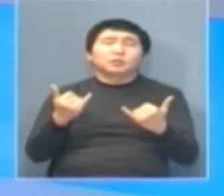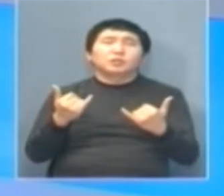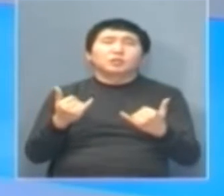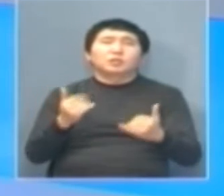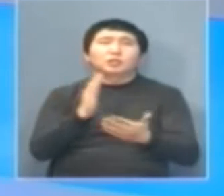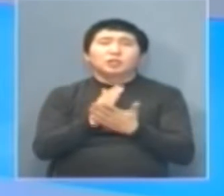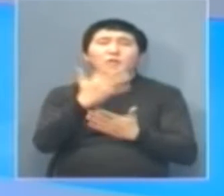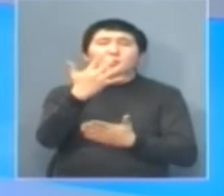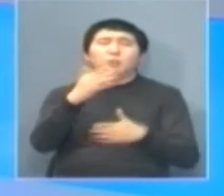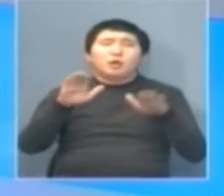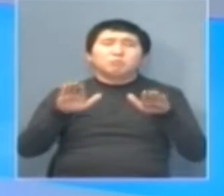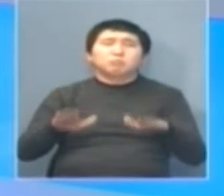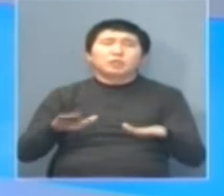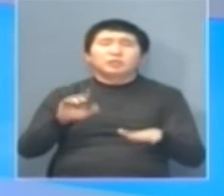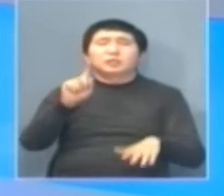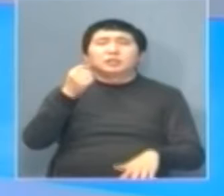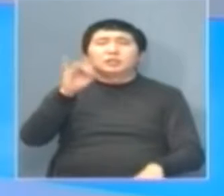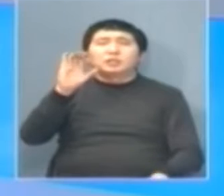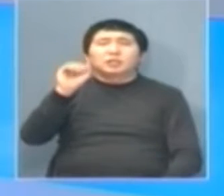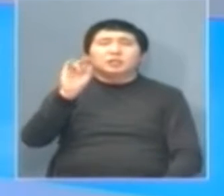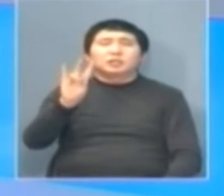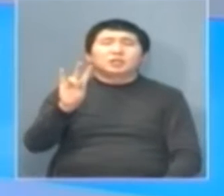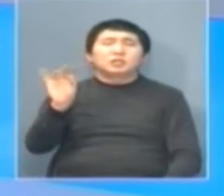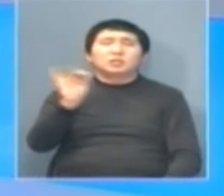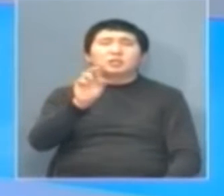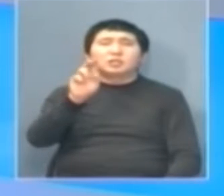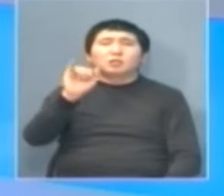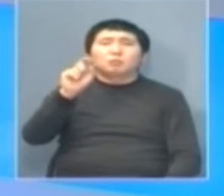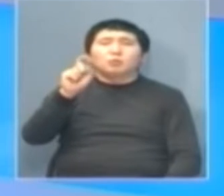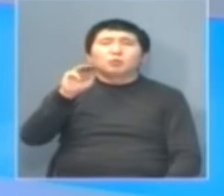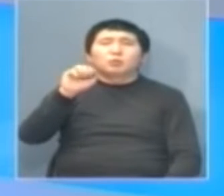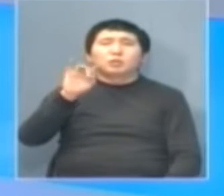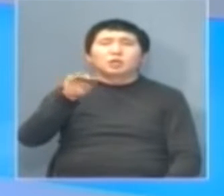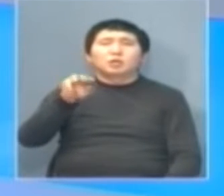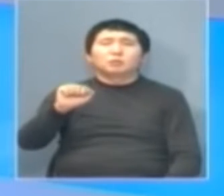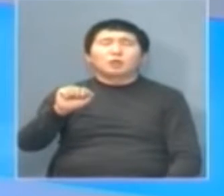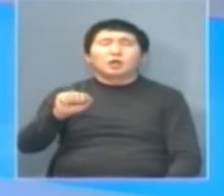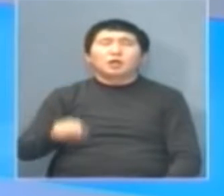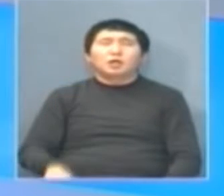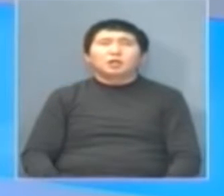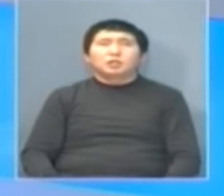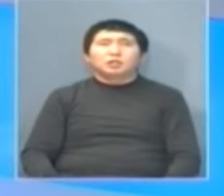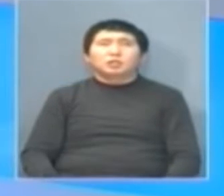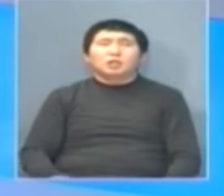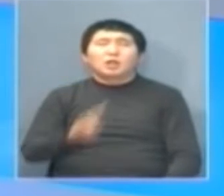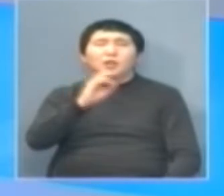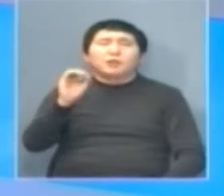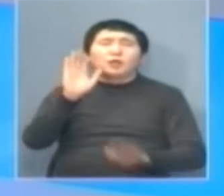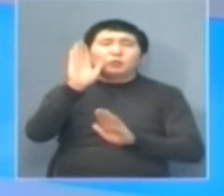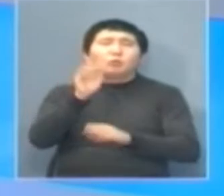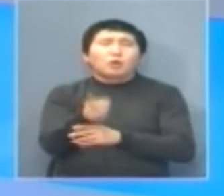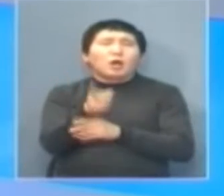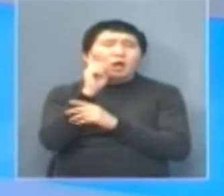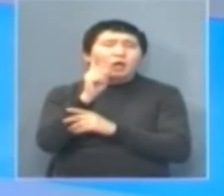5 рыбных участков на озере Зайсан и в Бухтарминском водохранилище. Здесь занимаются не только отловом рыбы, но и разводят